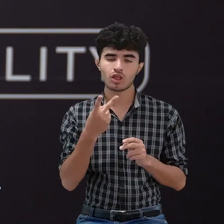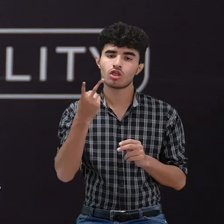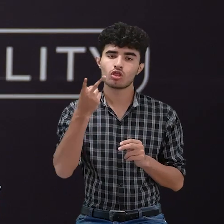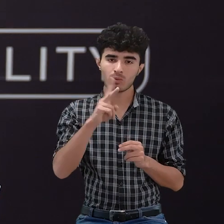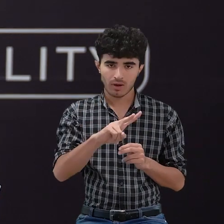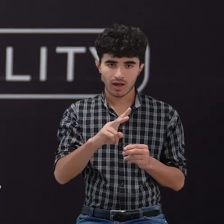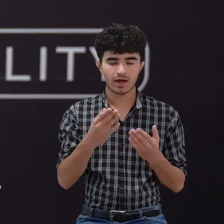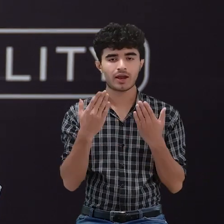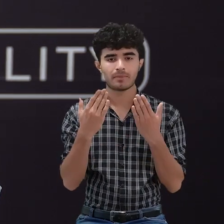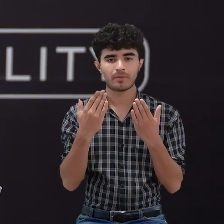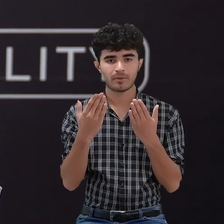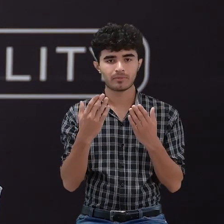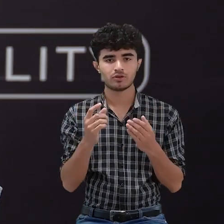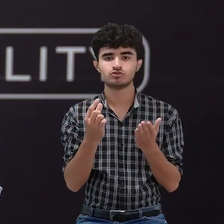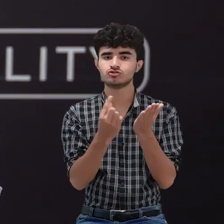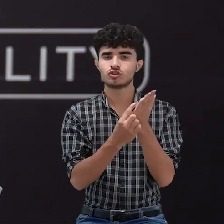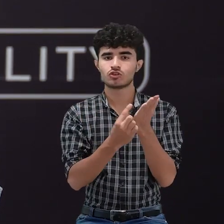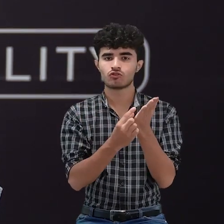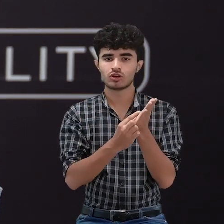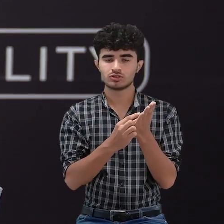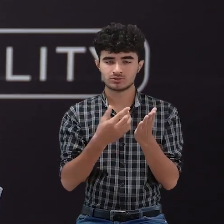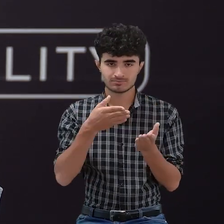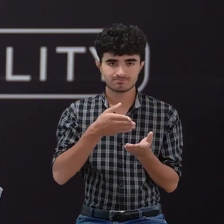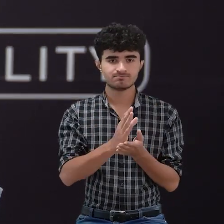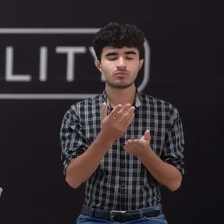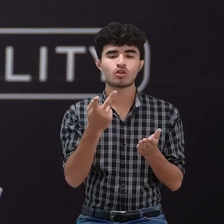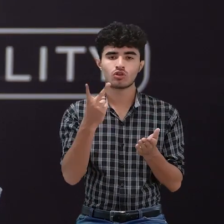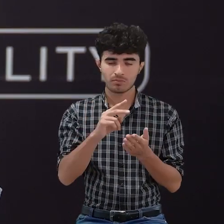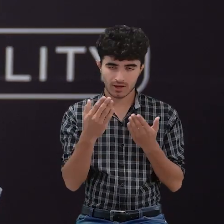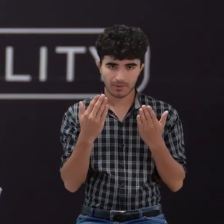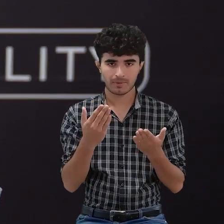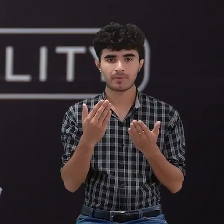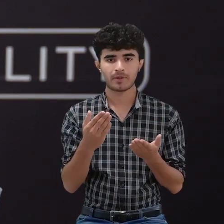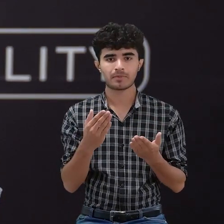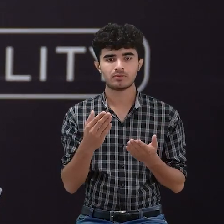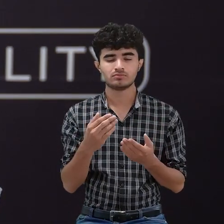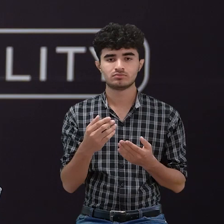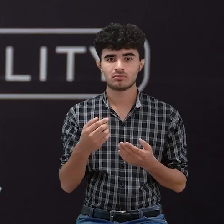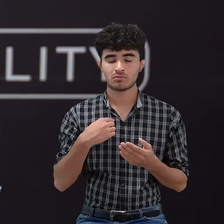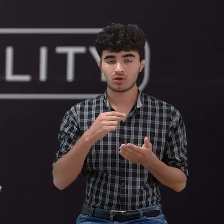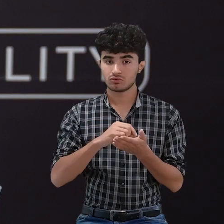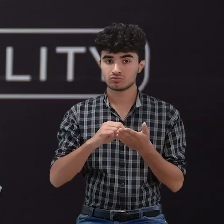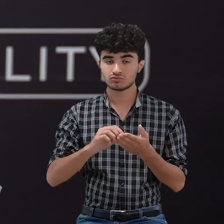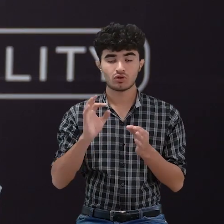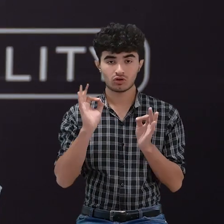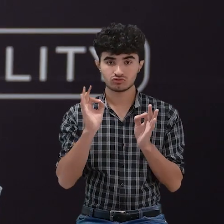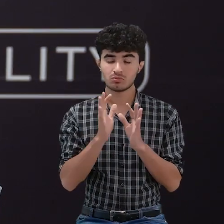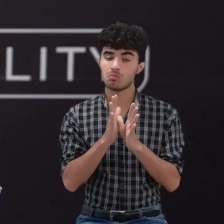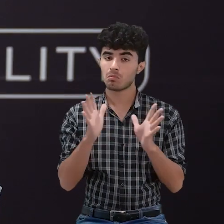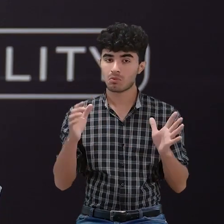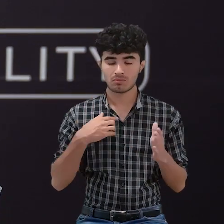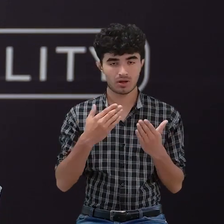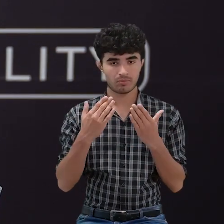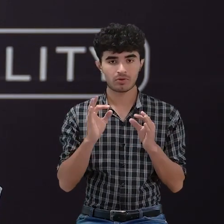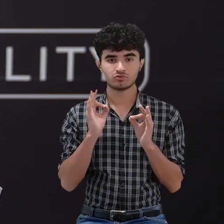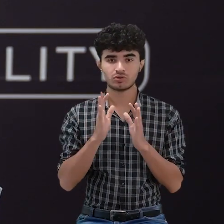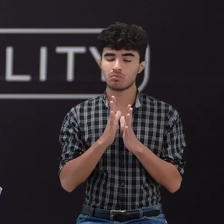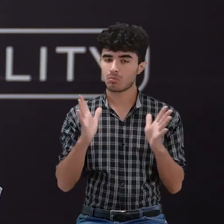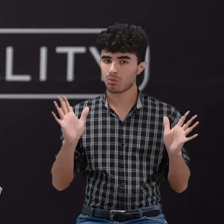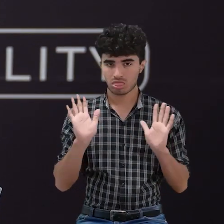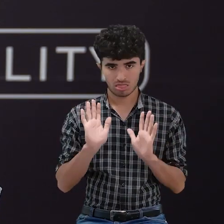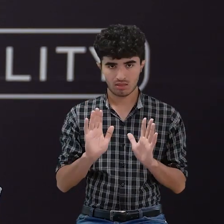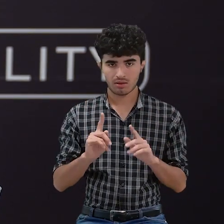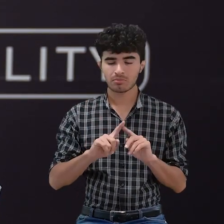मैं पढ़ने के लिए वापस यूनिवर्सिटी को जाना चाहती हूँ। मैं बहुत अच्छी स्टूडेंट थी